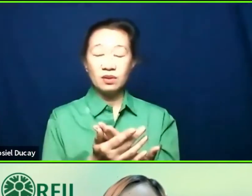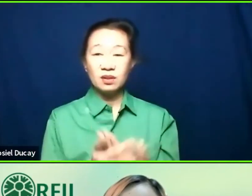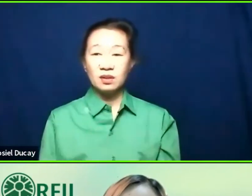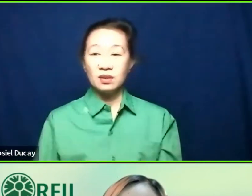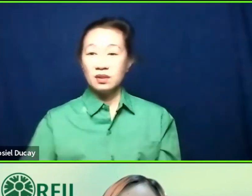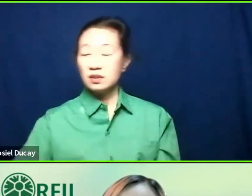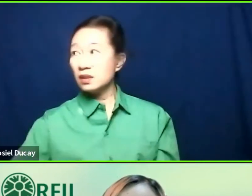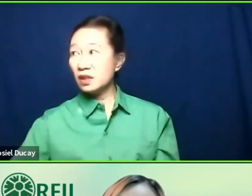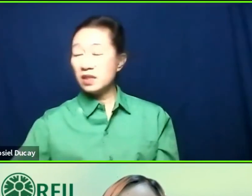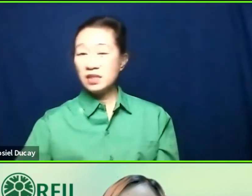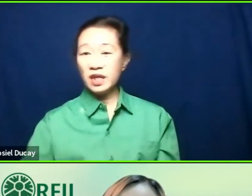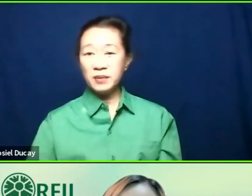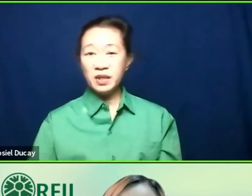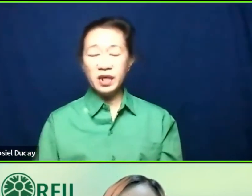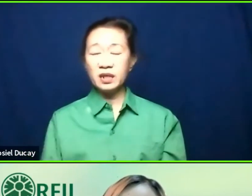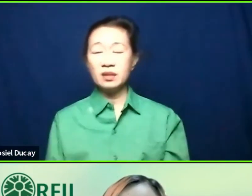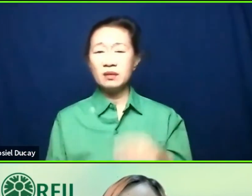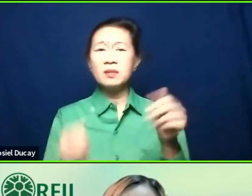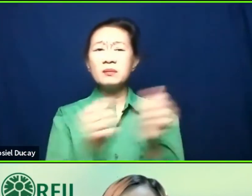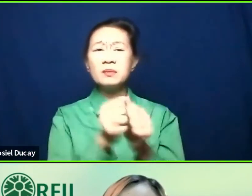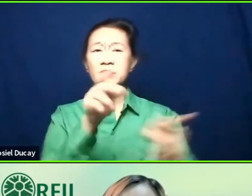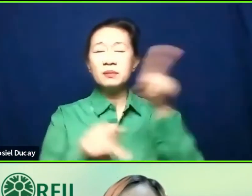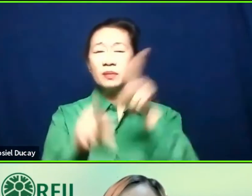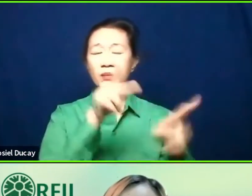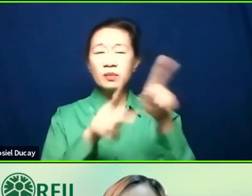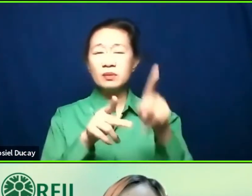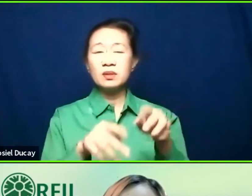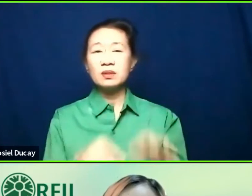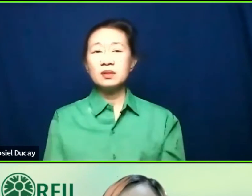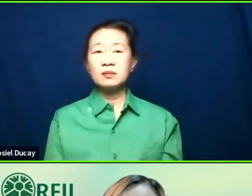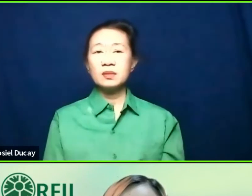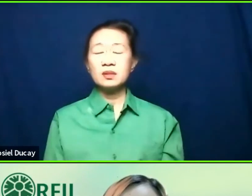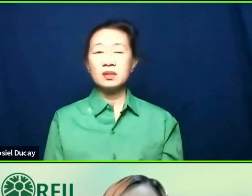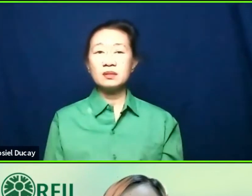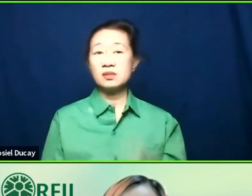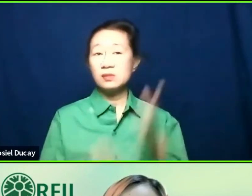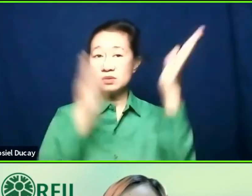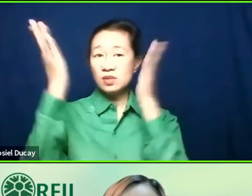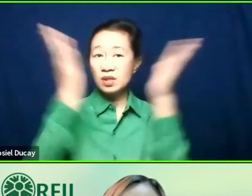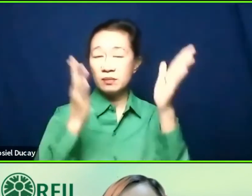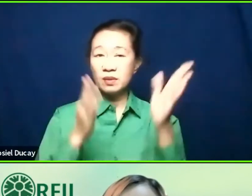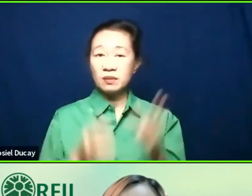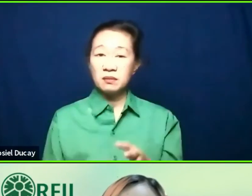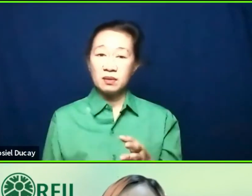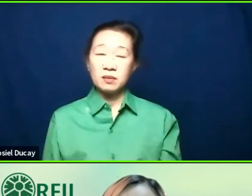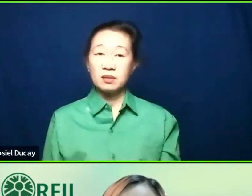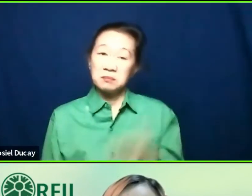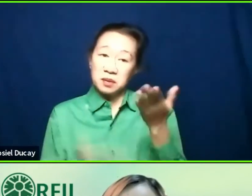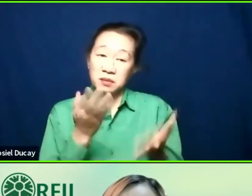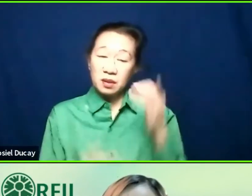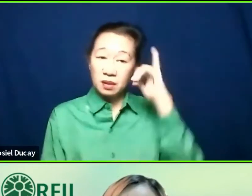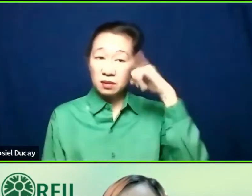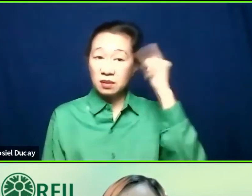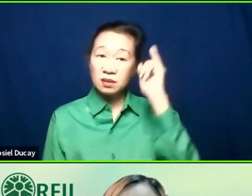constituents, may kapansanan man wala. Okay, sige Jack, siguro yun lang muna, no, yung maibahagi